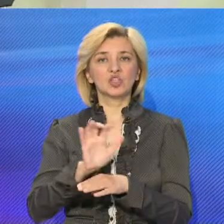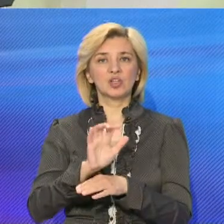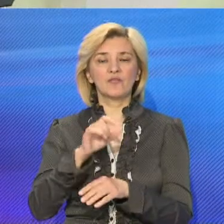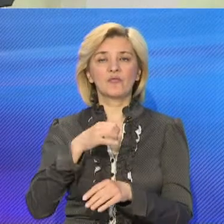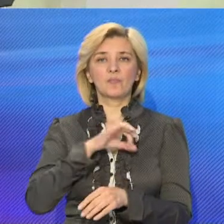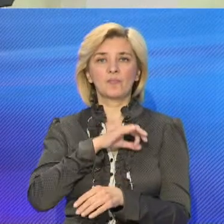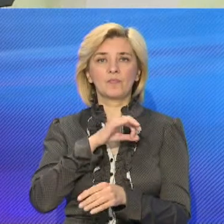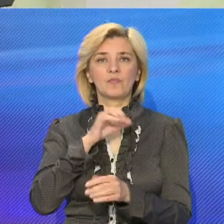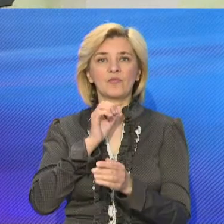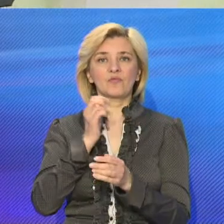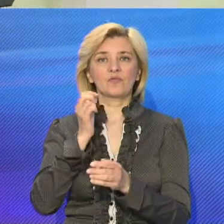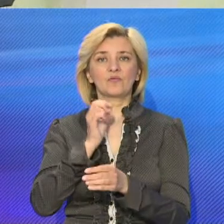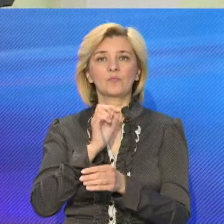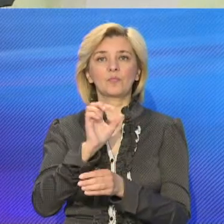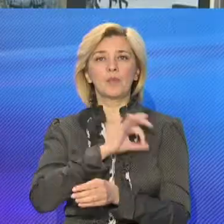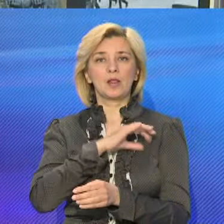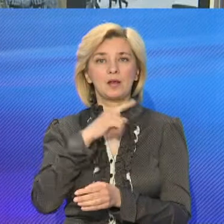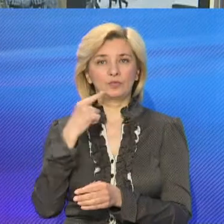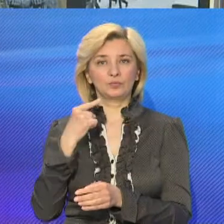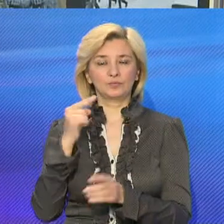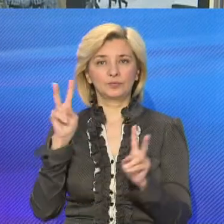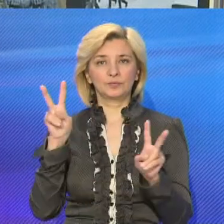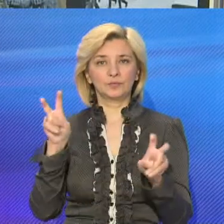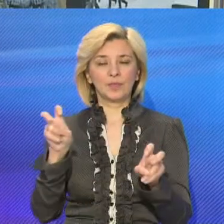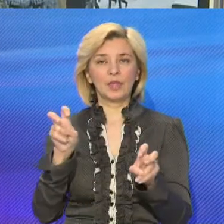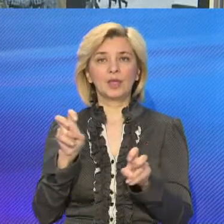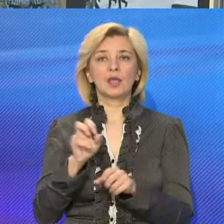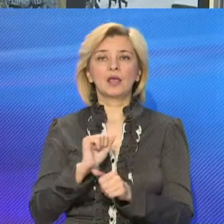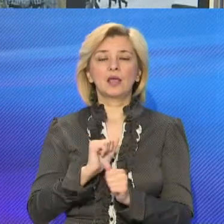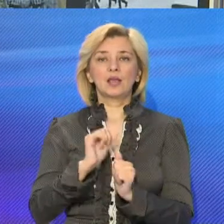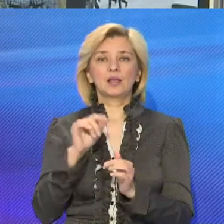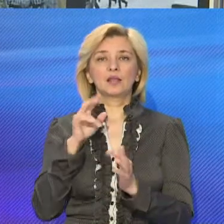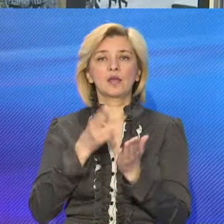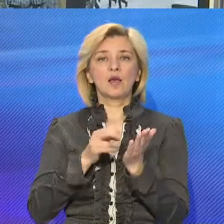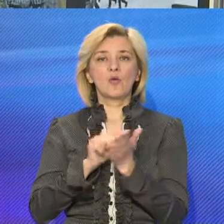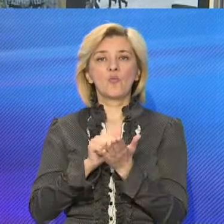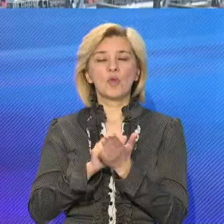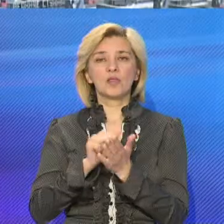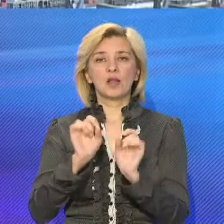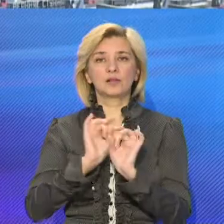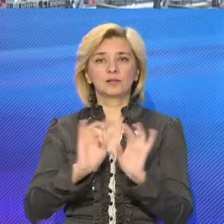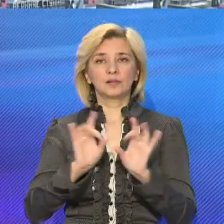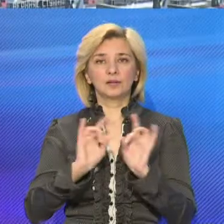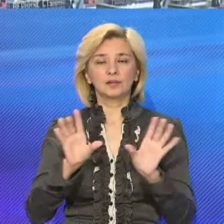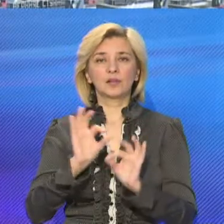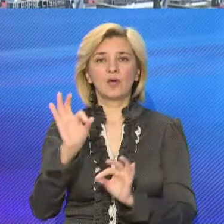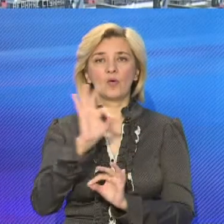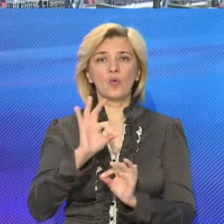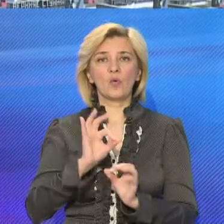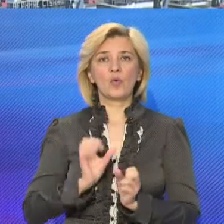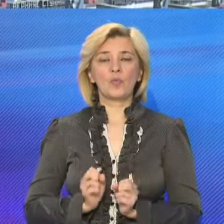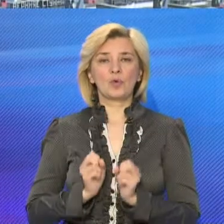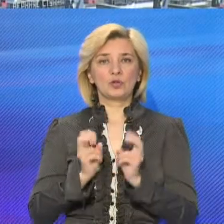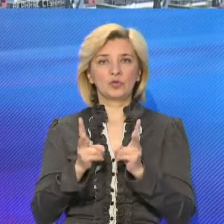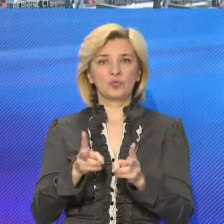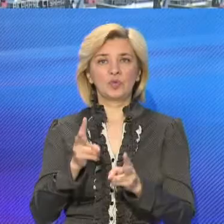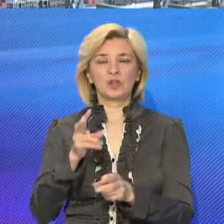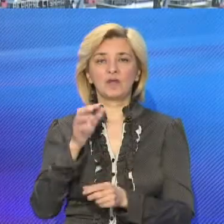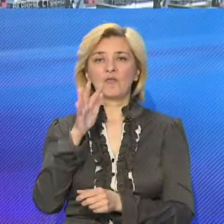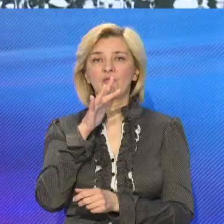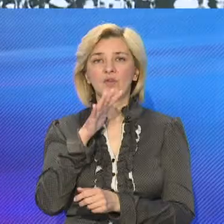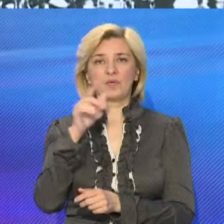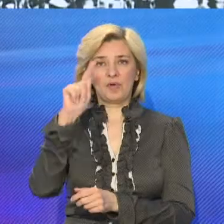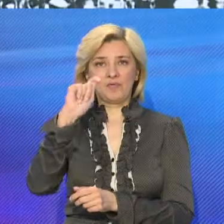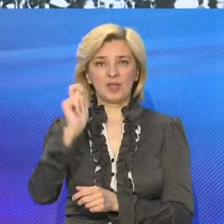сабраны даведкавыя, аналітычныя і дакументальныя сведчанні з крымінальнай справы аб генацыдзе беларускага народа ў гады Вялікай Айчыннай вайны і